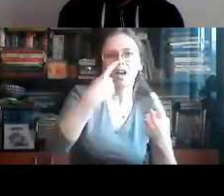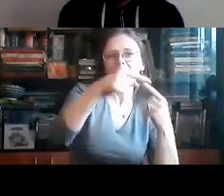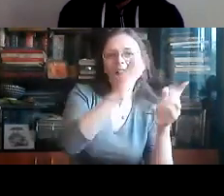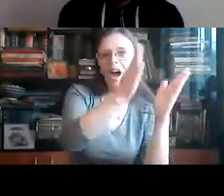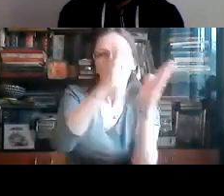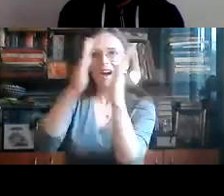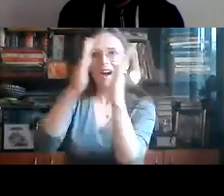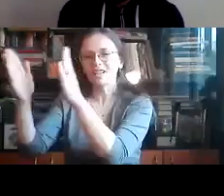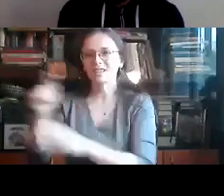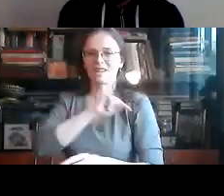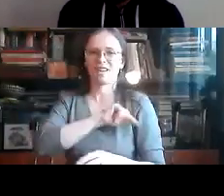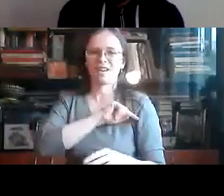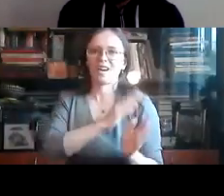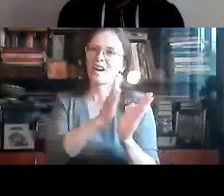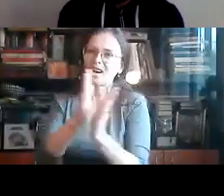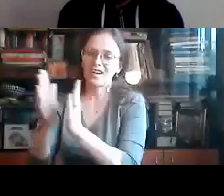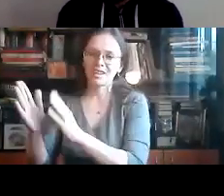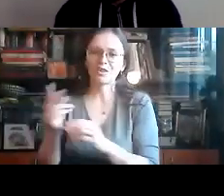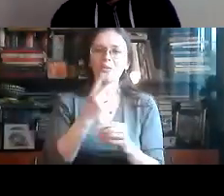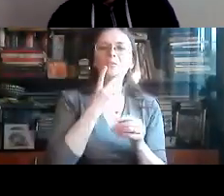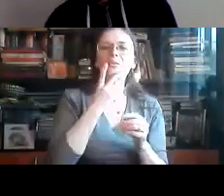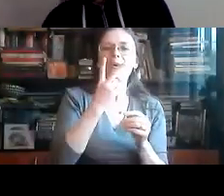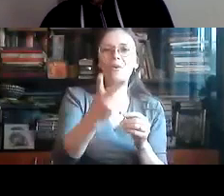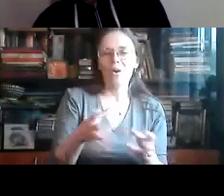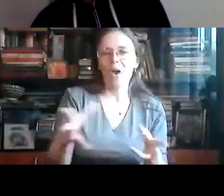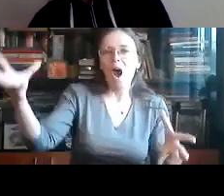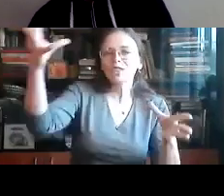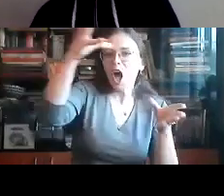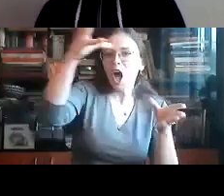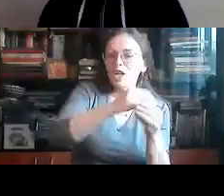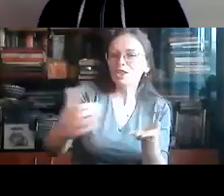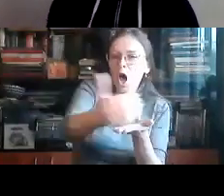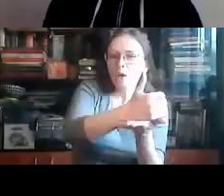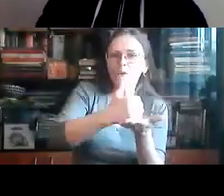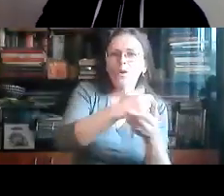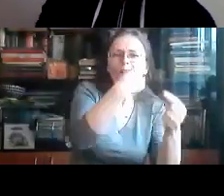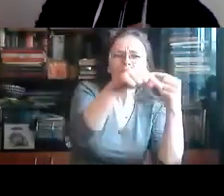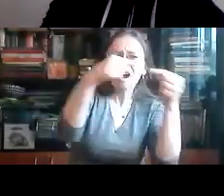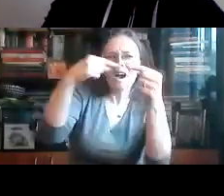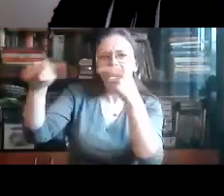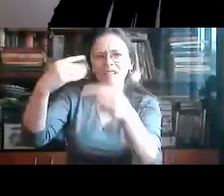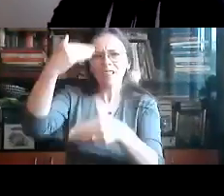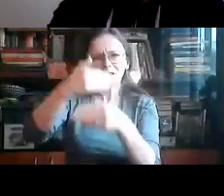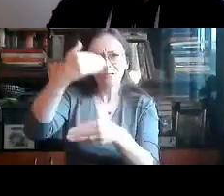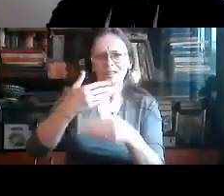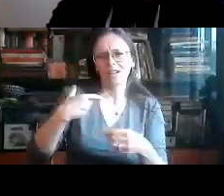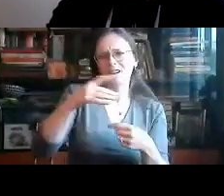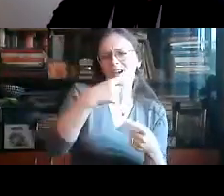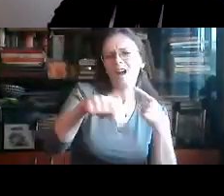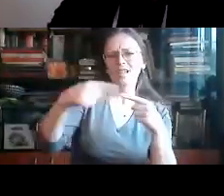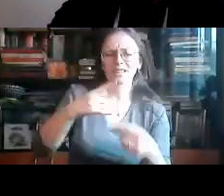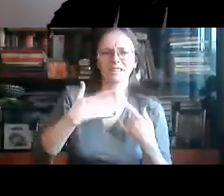огромной сокровищницей вот этих вот театральных сокровищ после всего. Что еще?